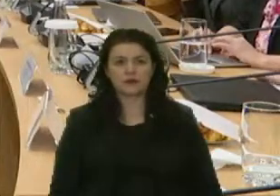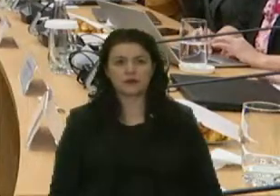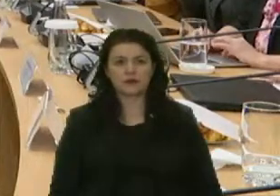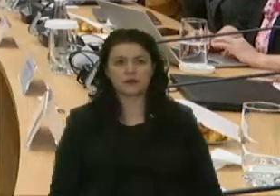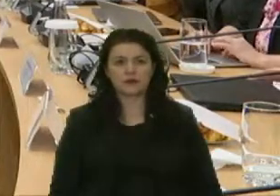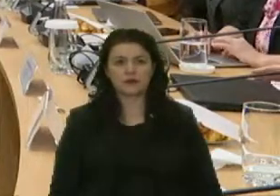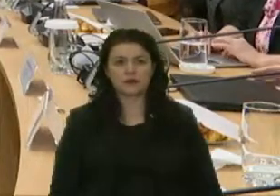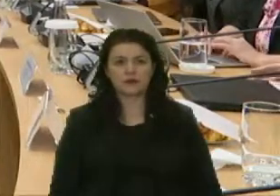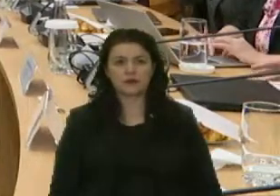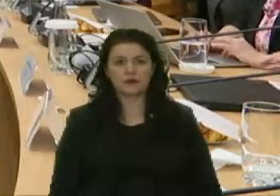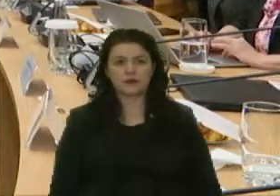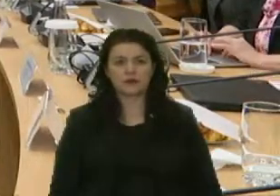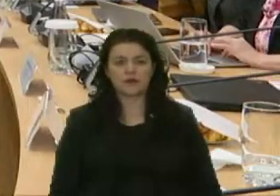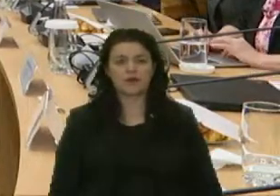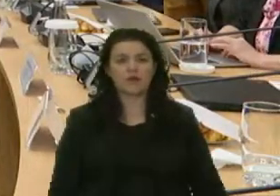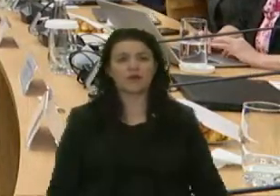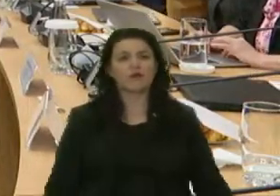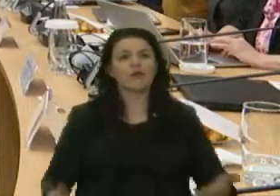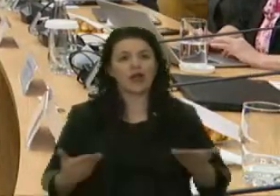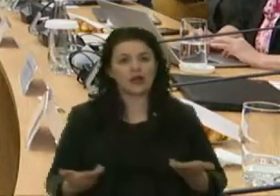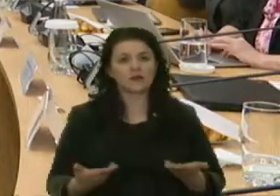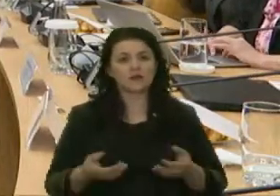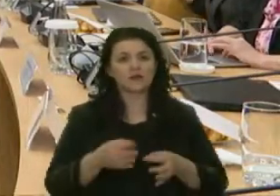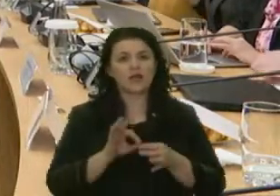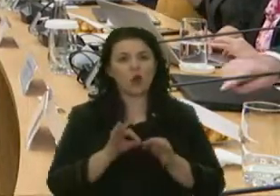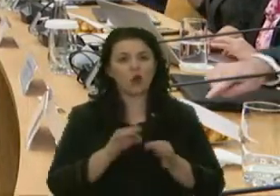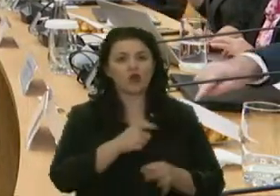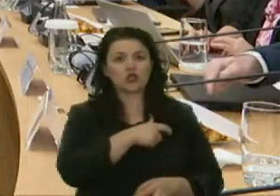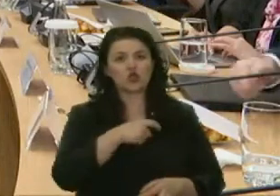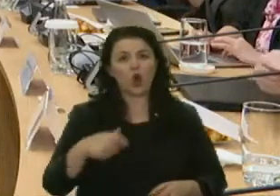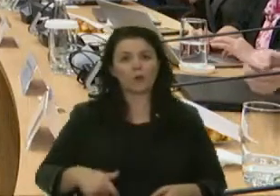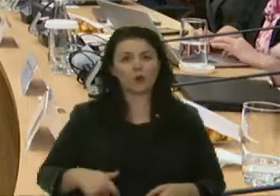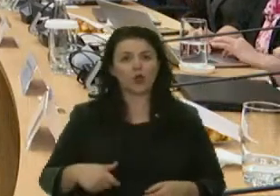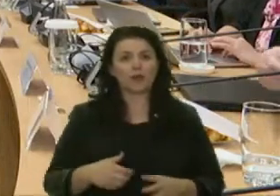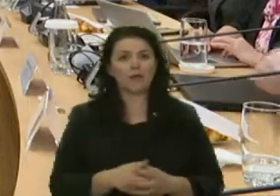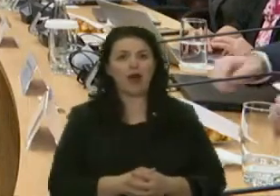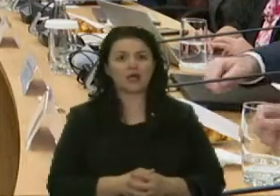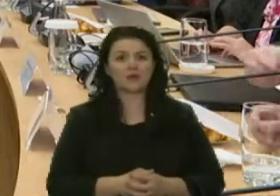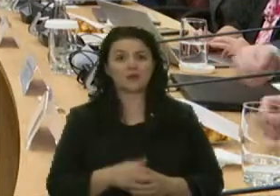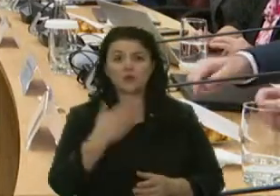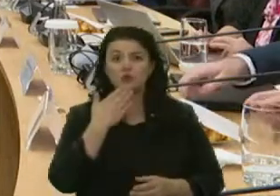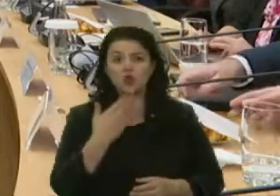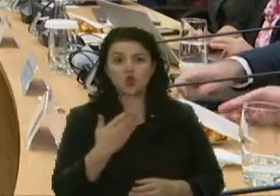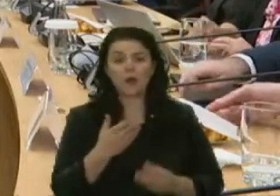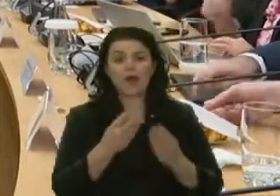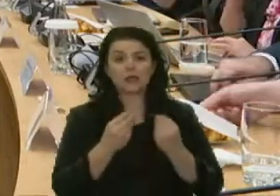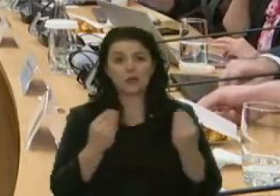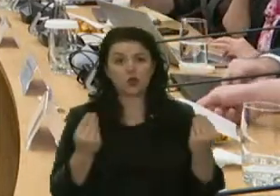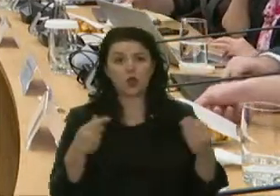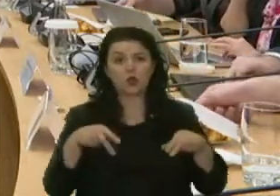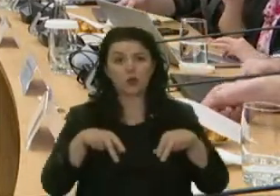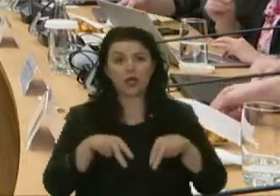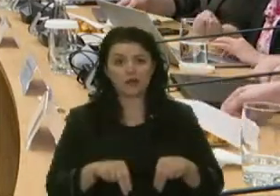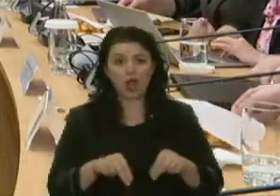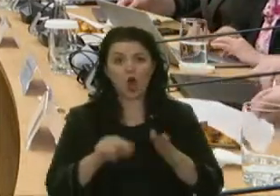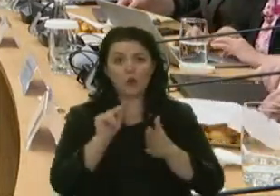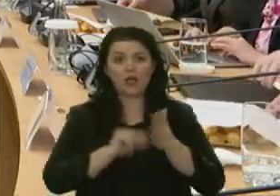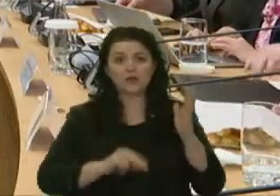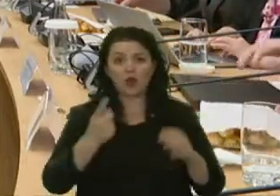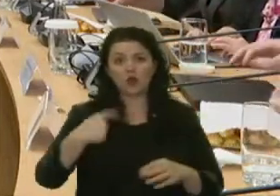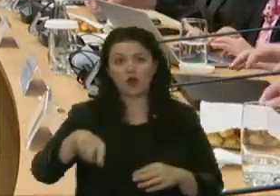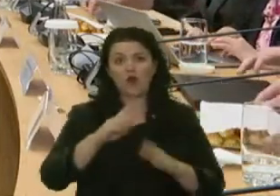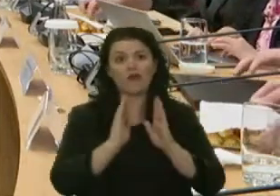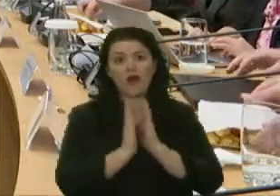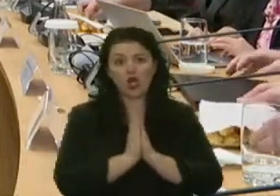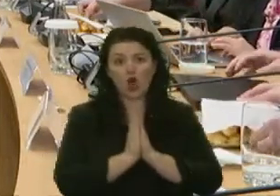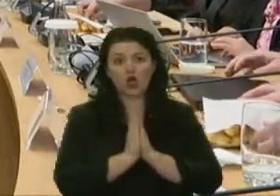pământ Domnule primar aveți cuvântul Vă mulțumesc mult Domnule președinte cu permisiunea dumneavoastră v aș